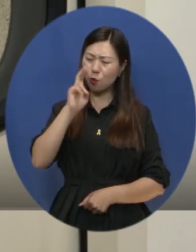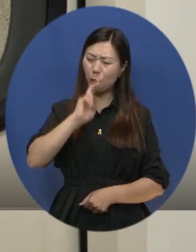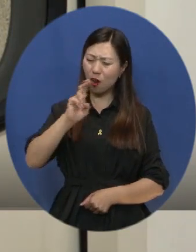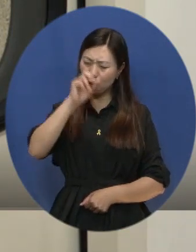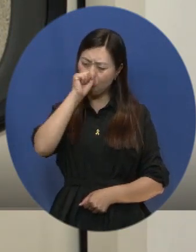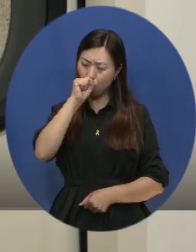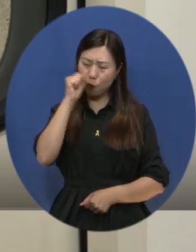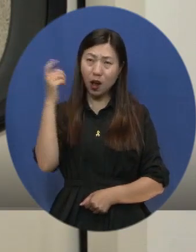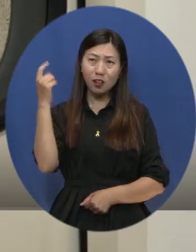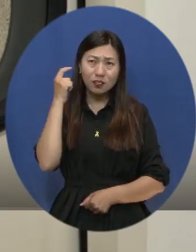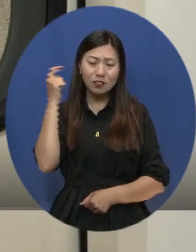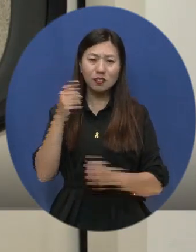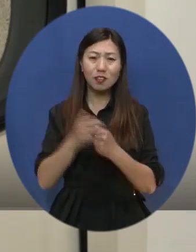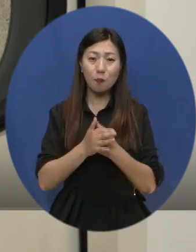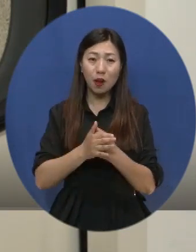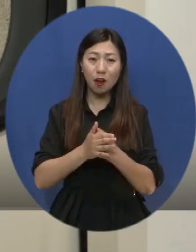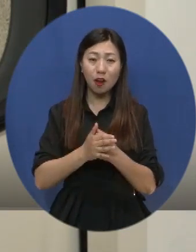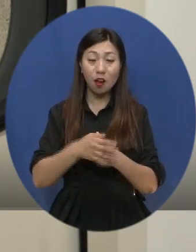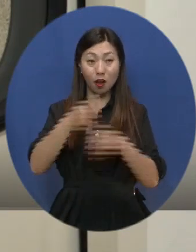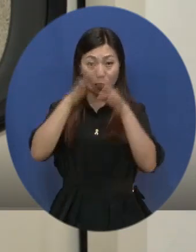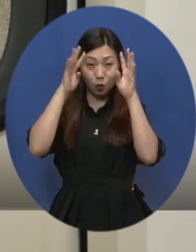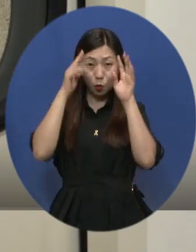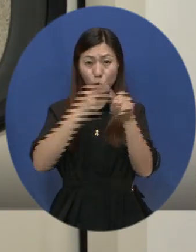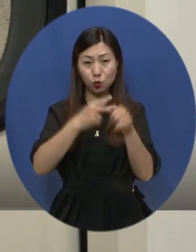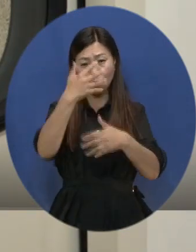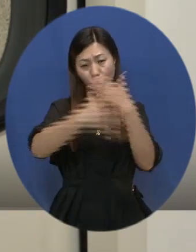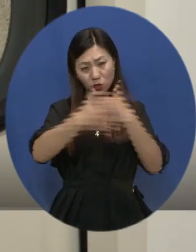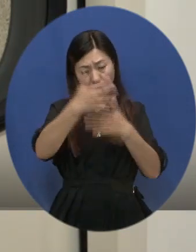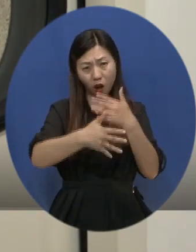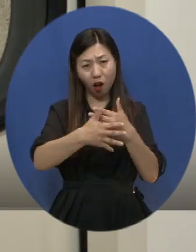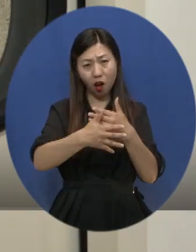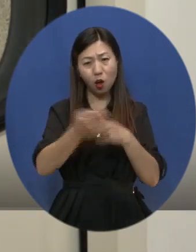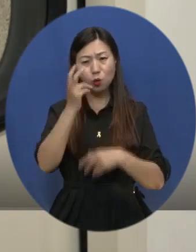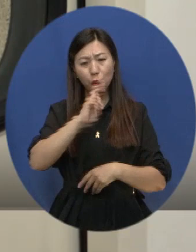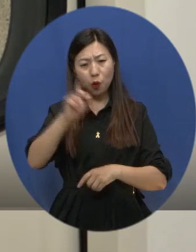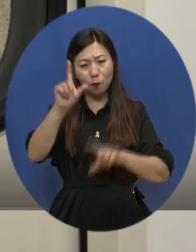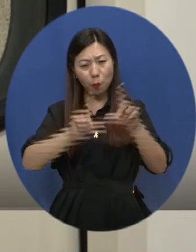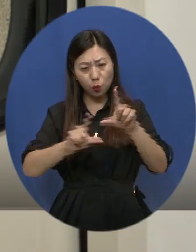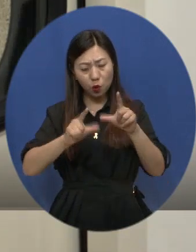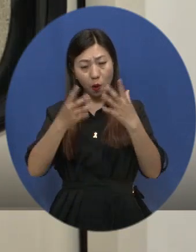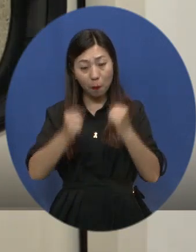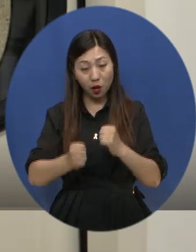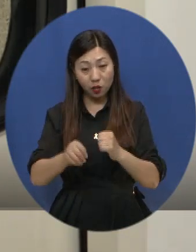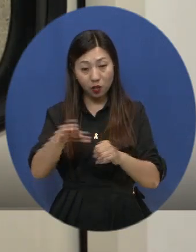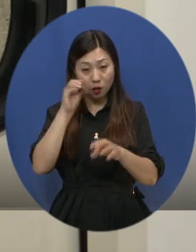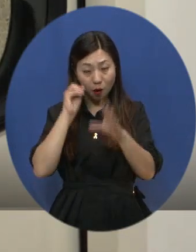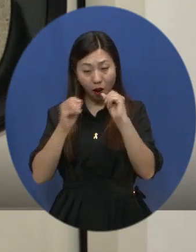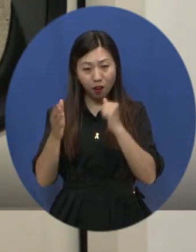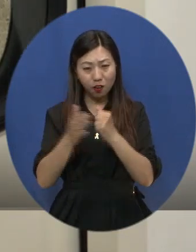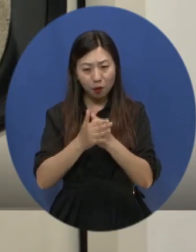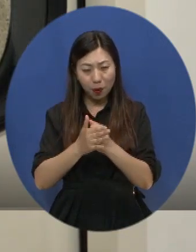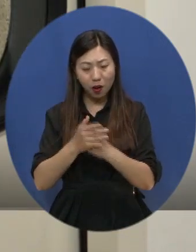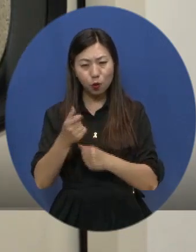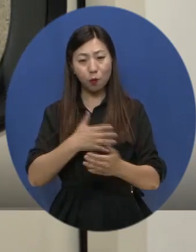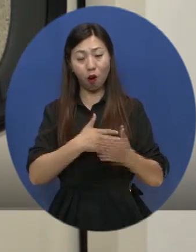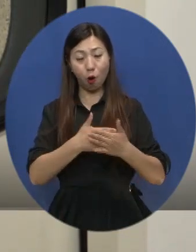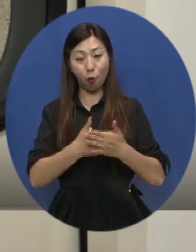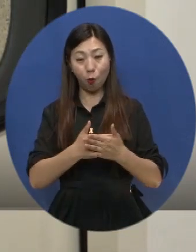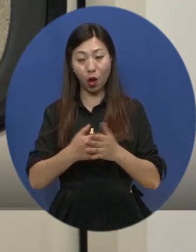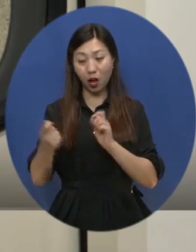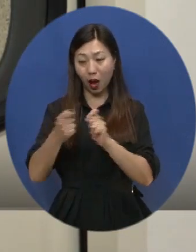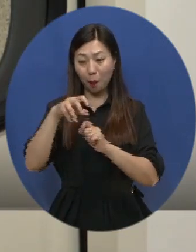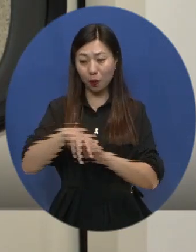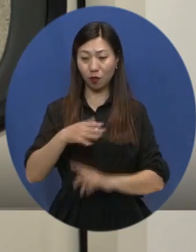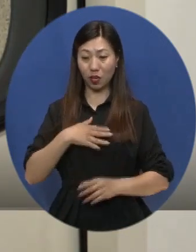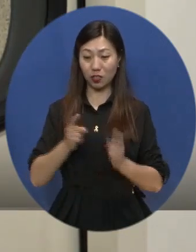교수님 영상도 많이 봤고 노래하는 것도 많이 봤고 그래서 떨렸는데 그래서 노래도 하게 돼서 되게